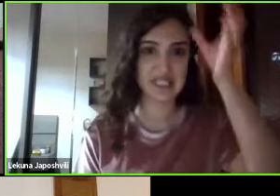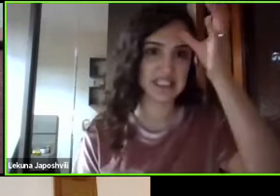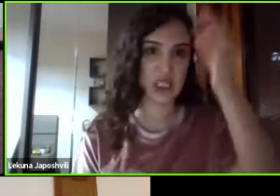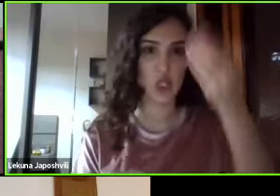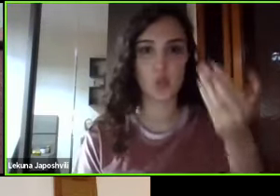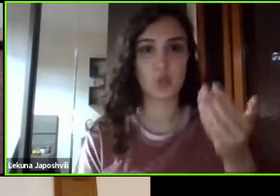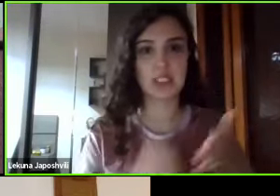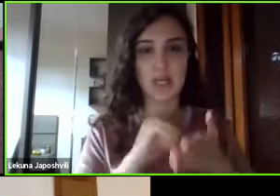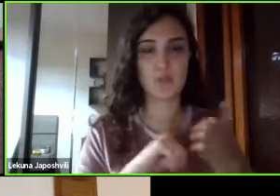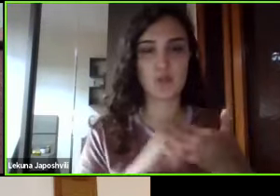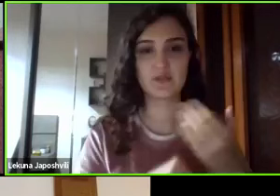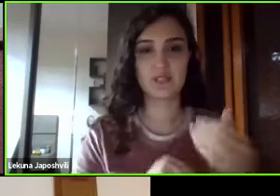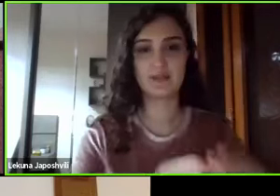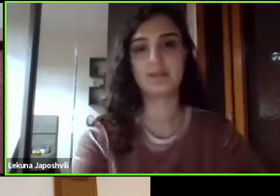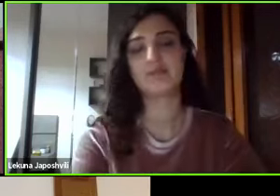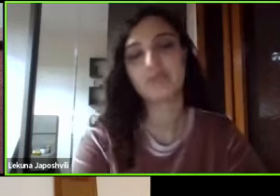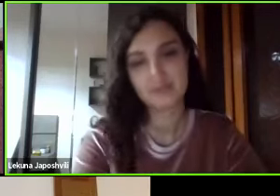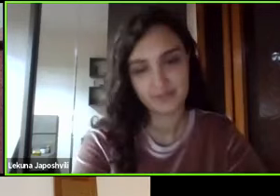საფუძველი.